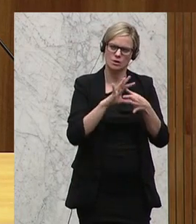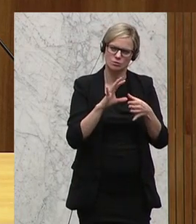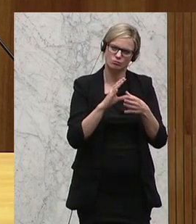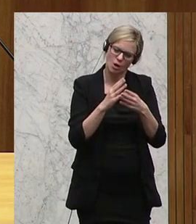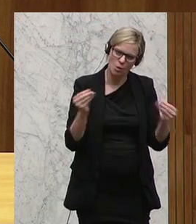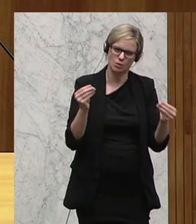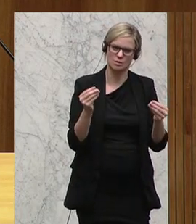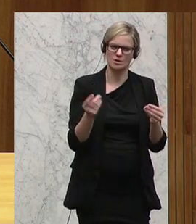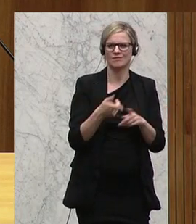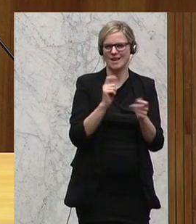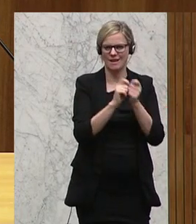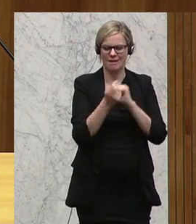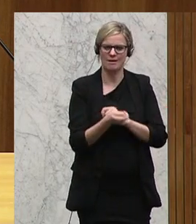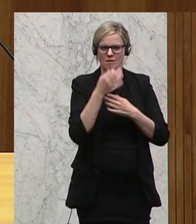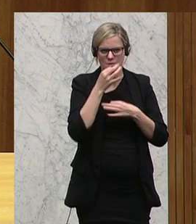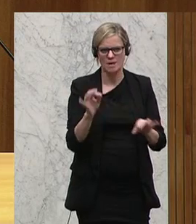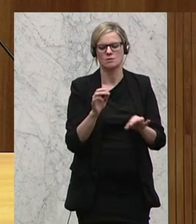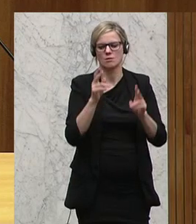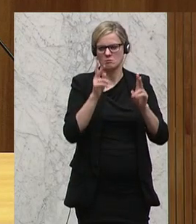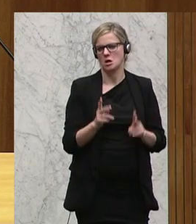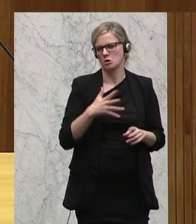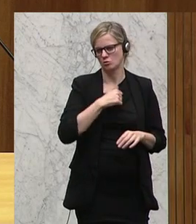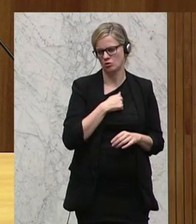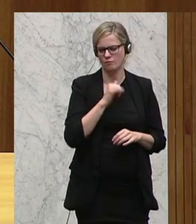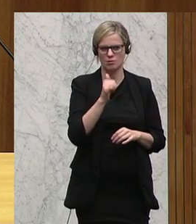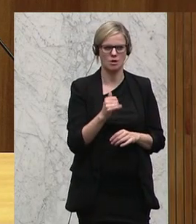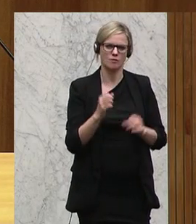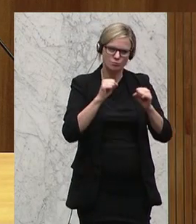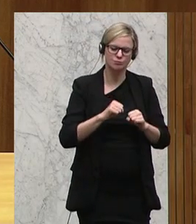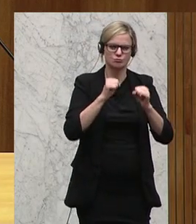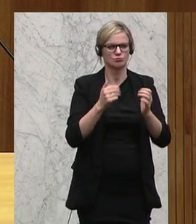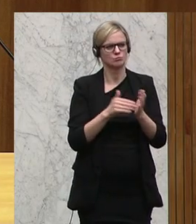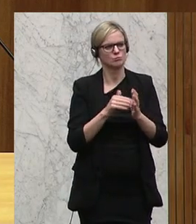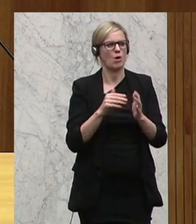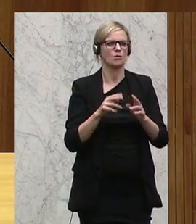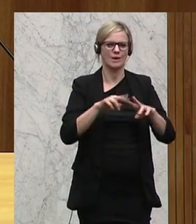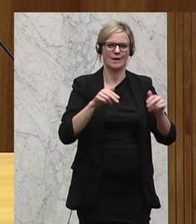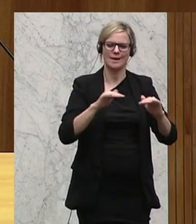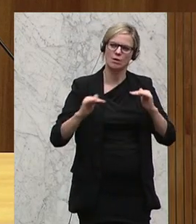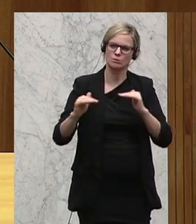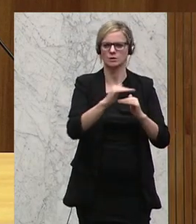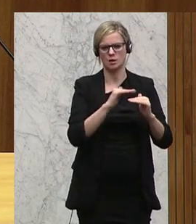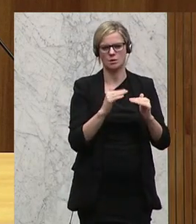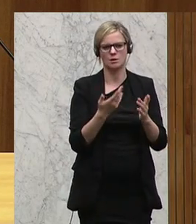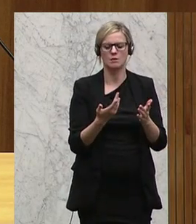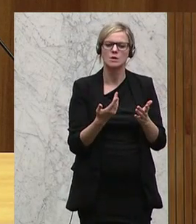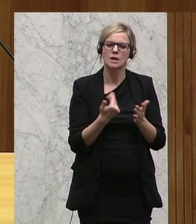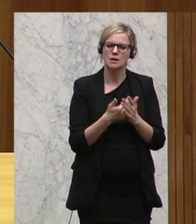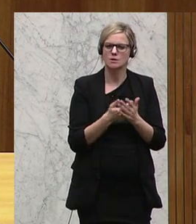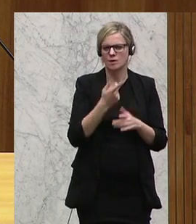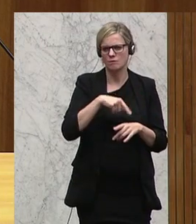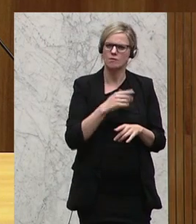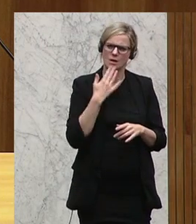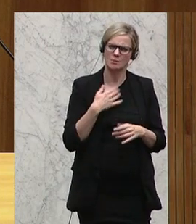diesen Änderungen Verbesserungen zusammenkriegen und es ist halt einmal so, dass man einen Konsens auch auf Regierungsebene zu finden hat und uns ist es immer